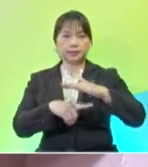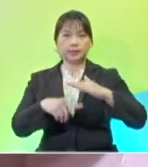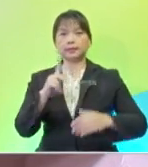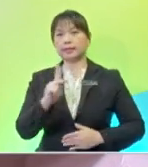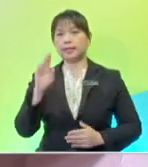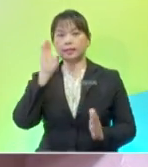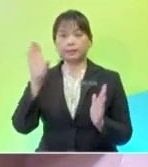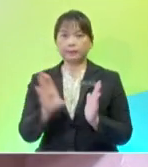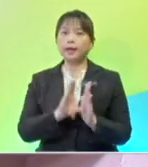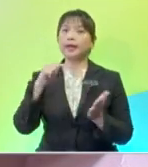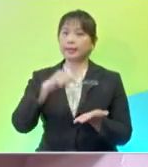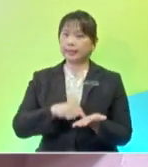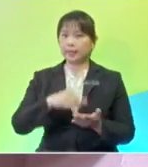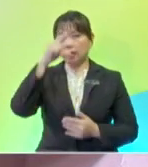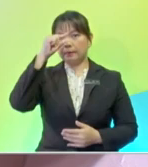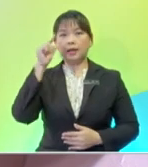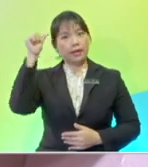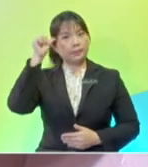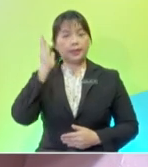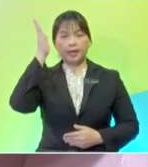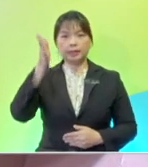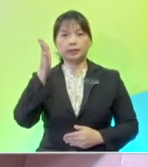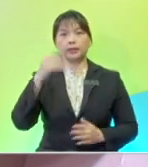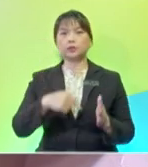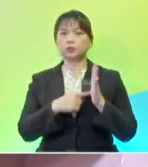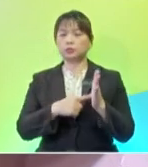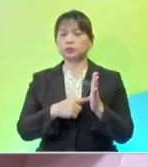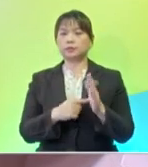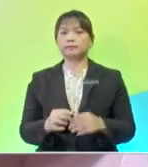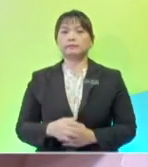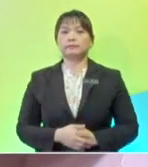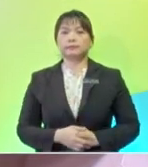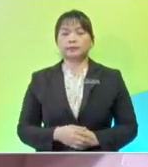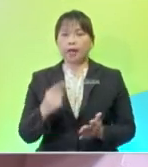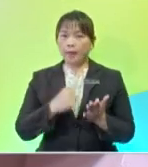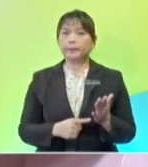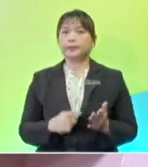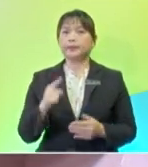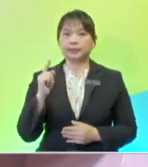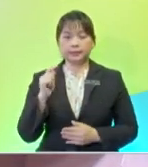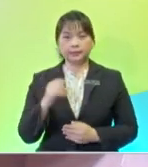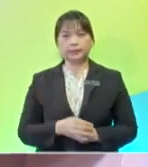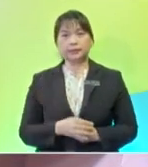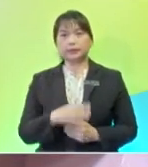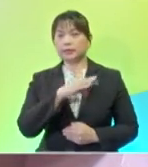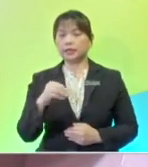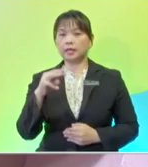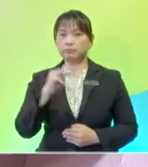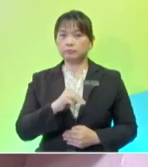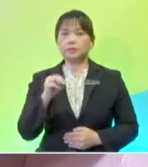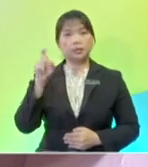maka tunjuk di paham kita gambar yang cikgunak bagi nanti Oke kemudian muridget